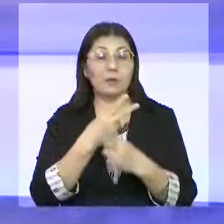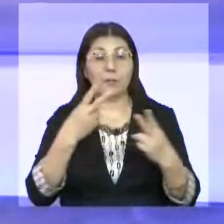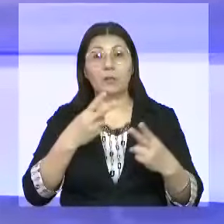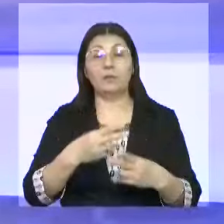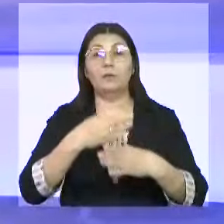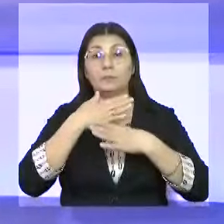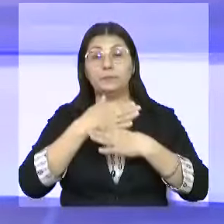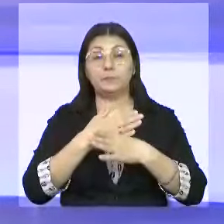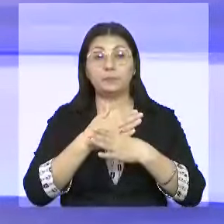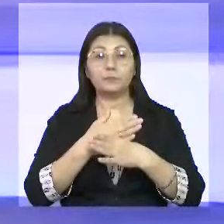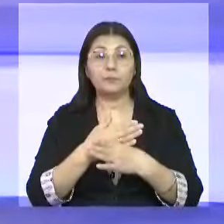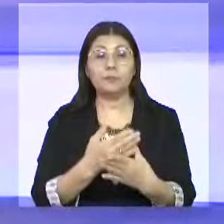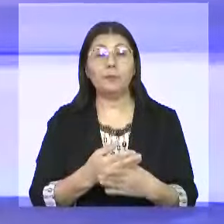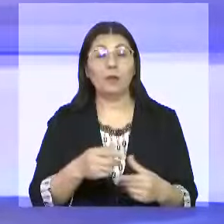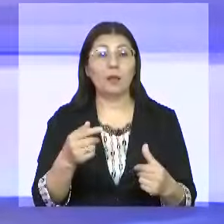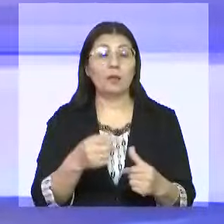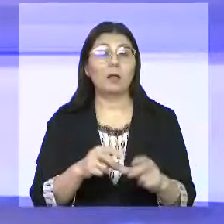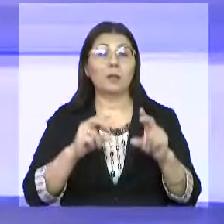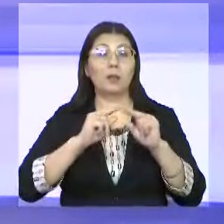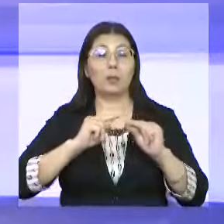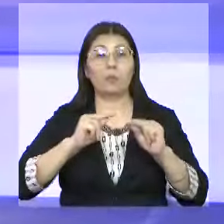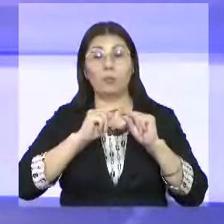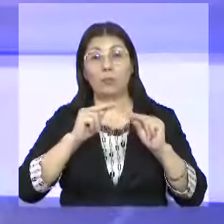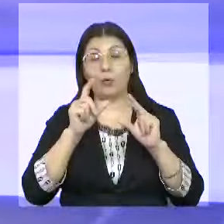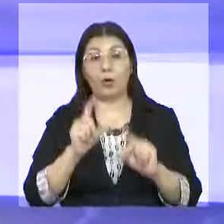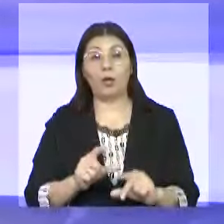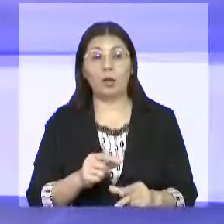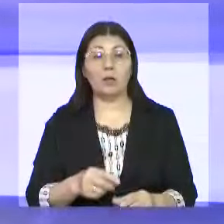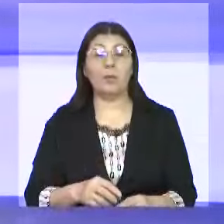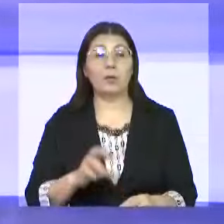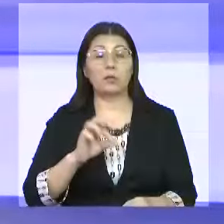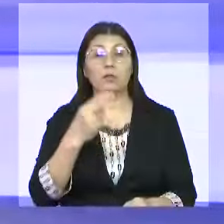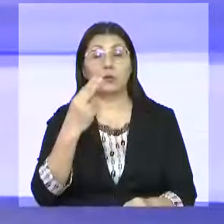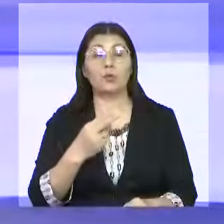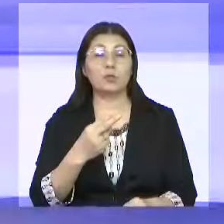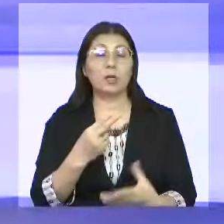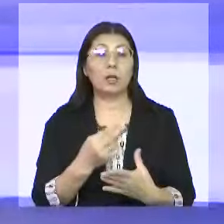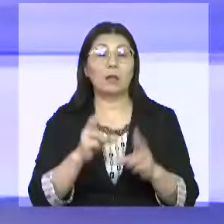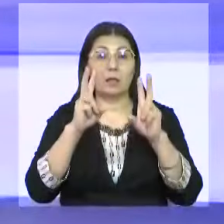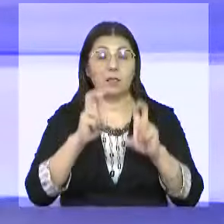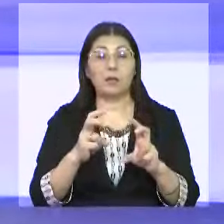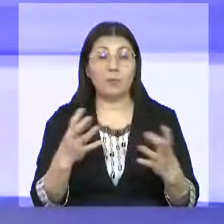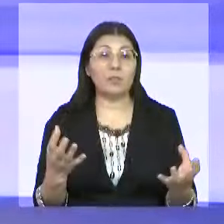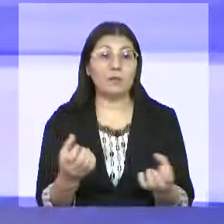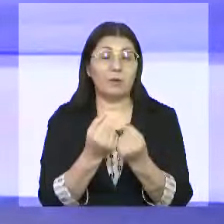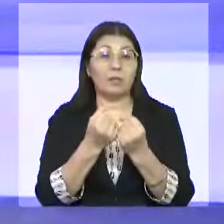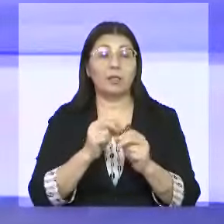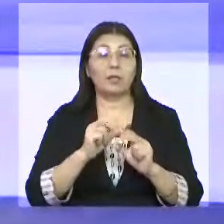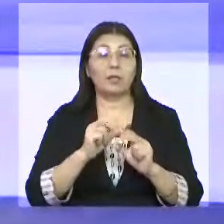дипломную работу спектакль мугалим - это социальная драма затронув сердца как членов комиссии преподавателей так и зрителей